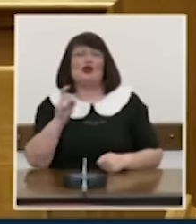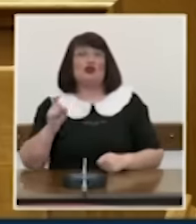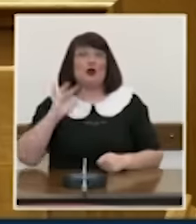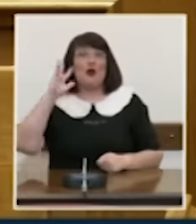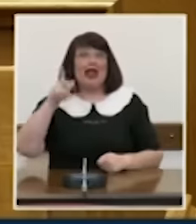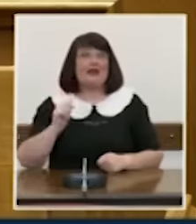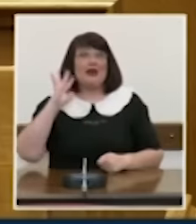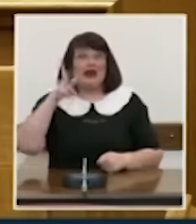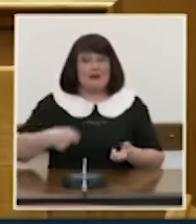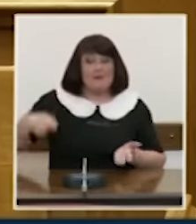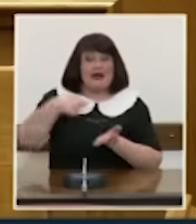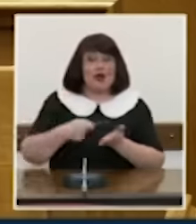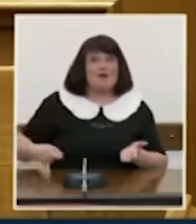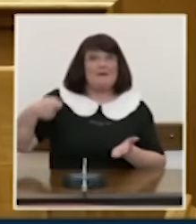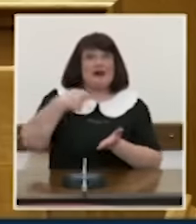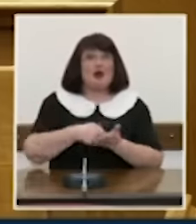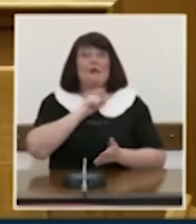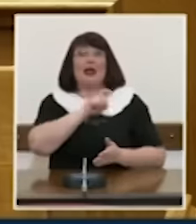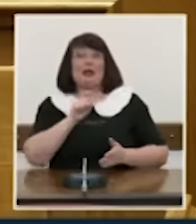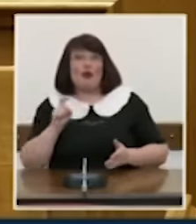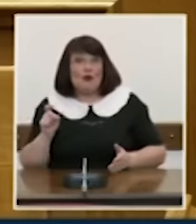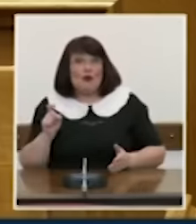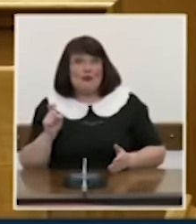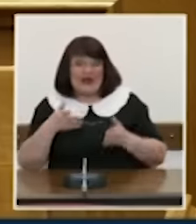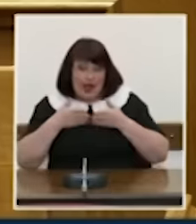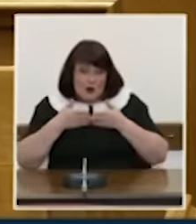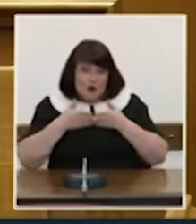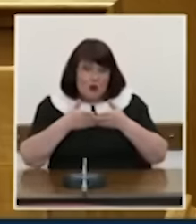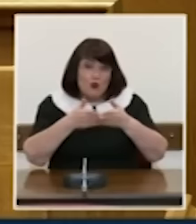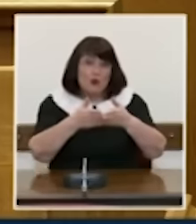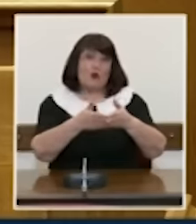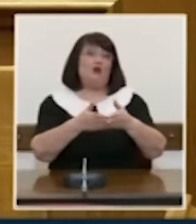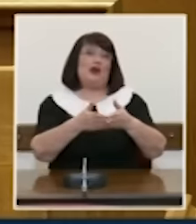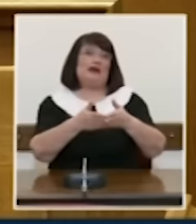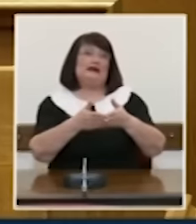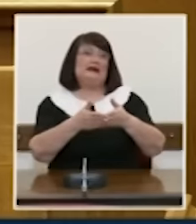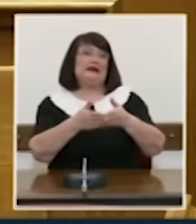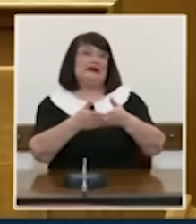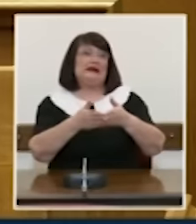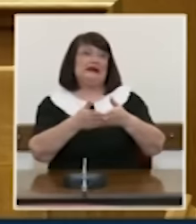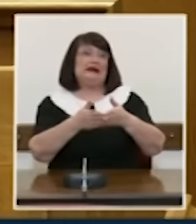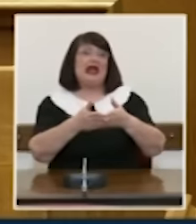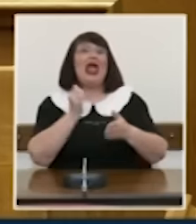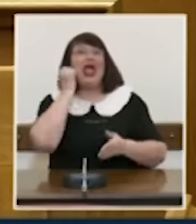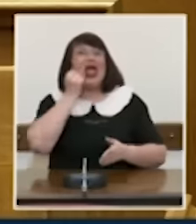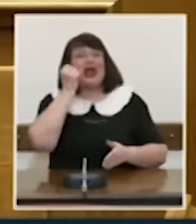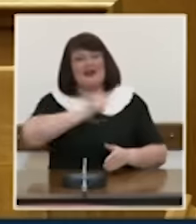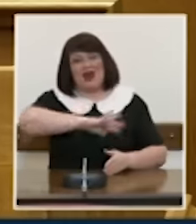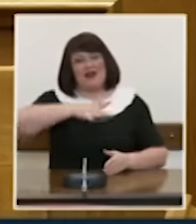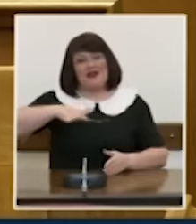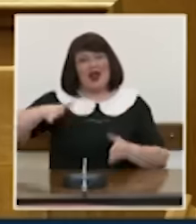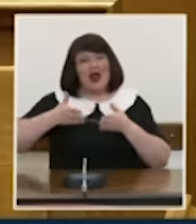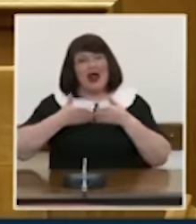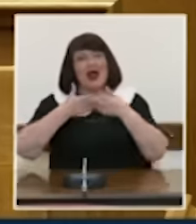πληρώνει ο λαός μας για να βρίσκεται η φρεγάτα Ύδρα στο στόμα του λύκου στην Ερυθρά Θάλασσα, σε μια αποστολή που